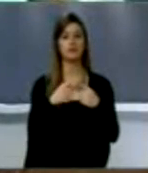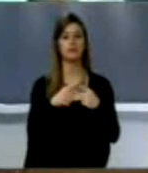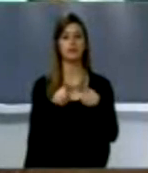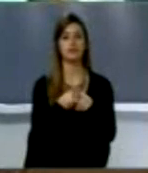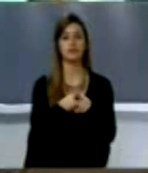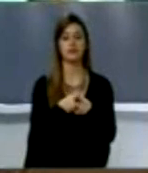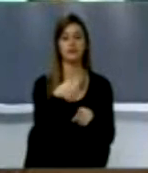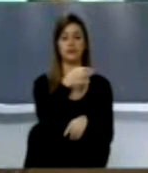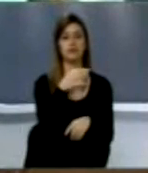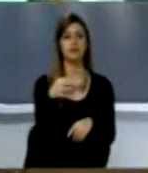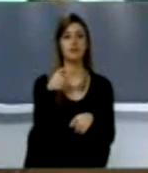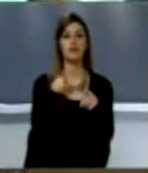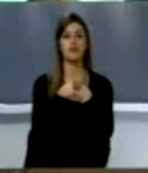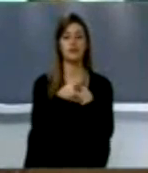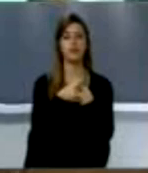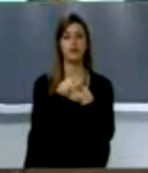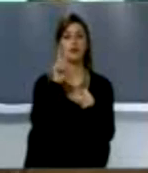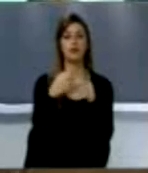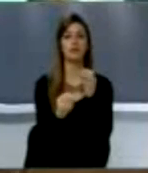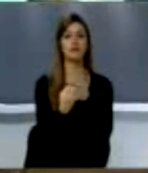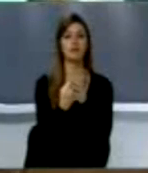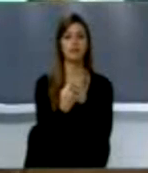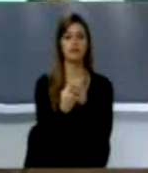Qytetzën, marking vertical and